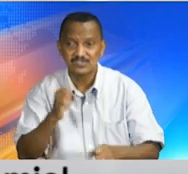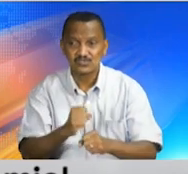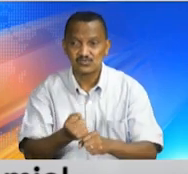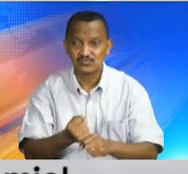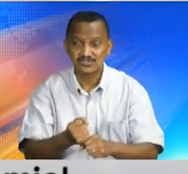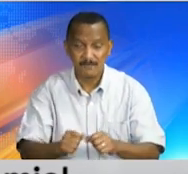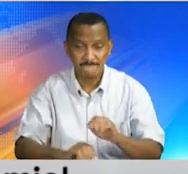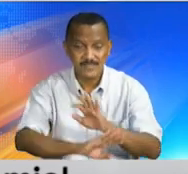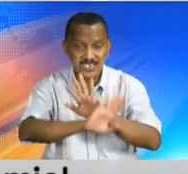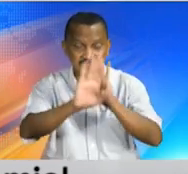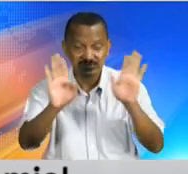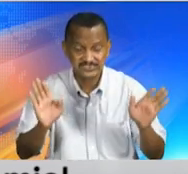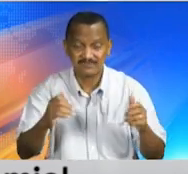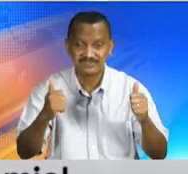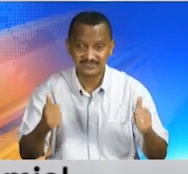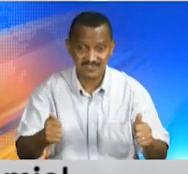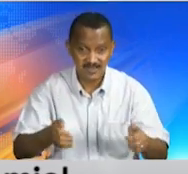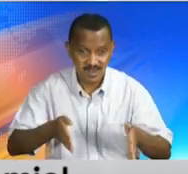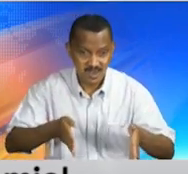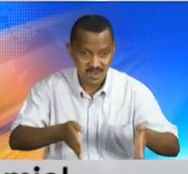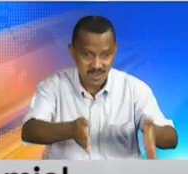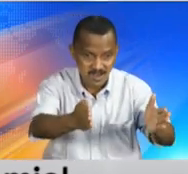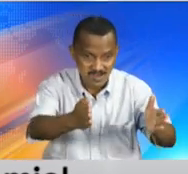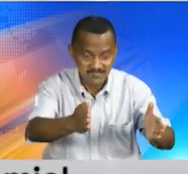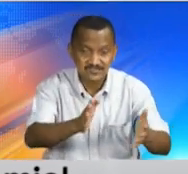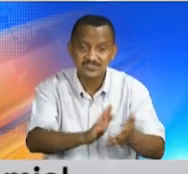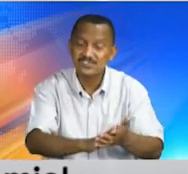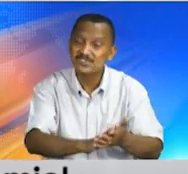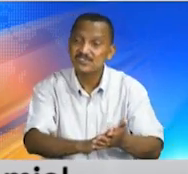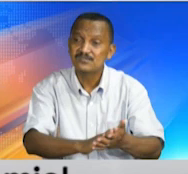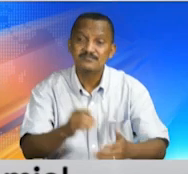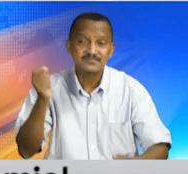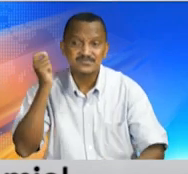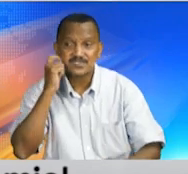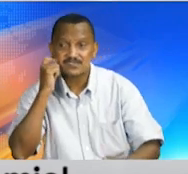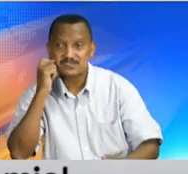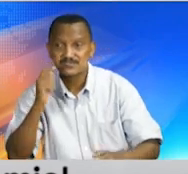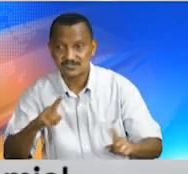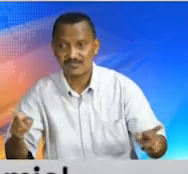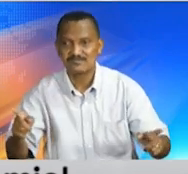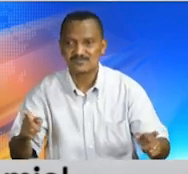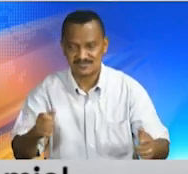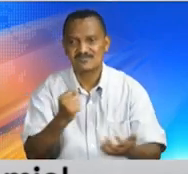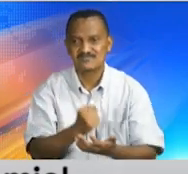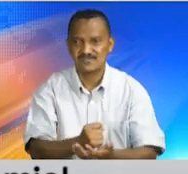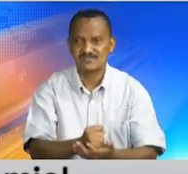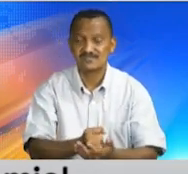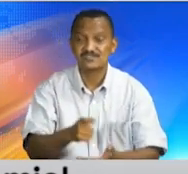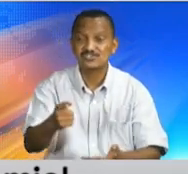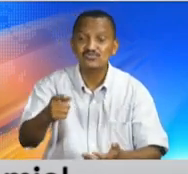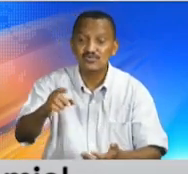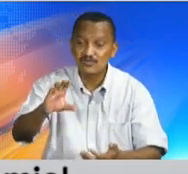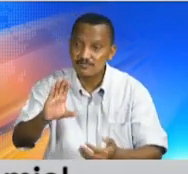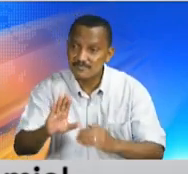mazava tsara ny lalana ny fivoahan'ny tantely a dia niena avy hatrany a ireny